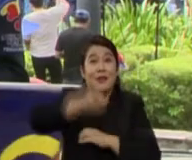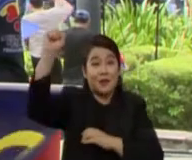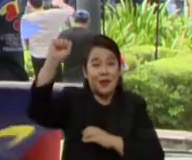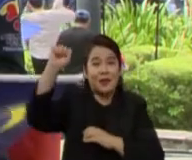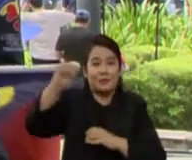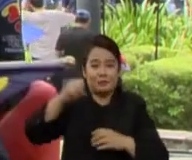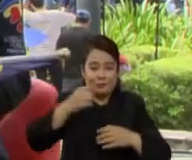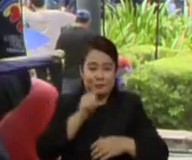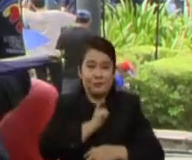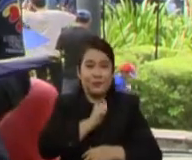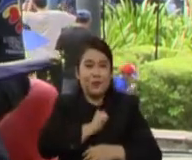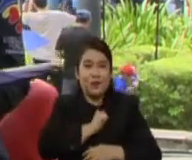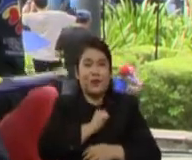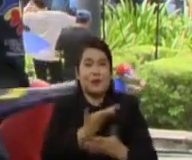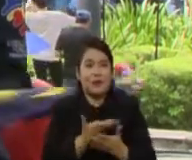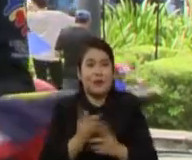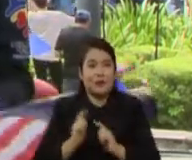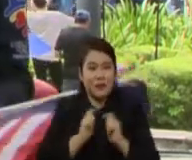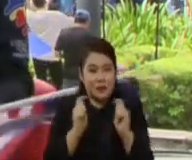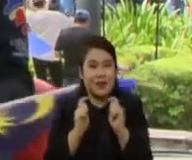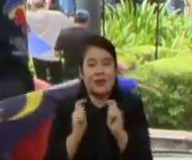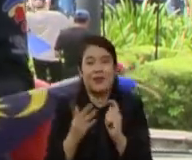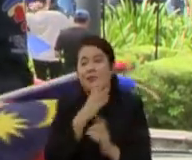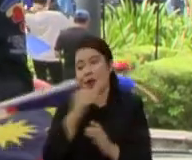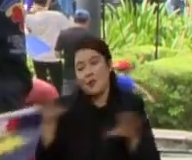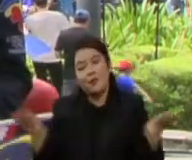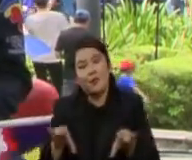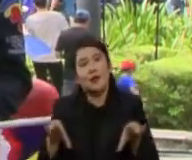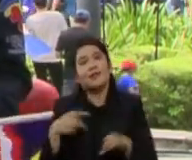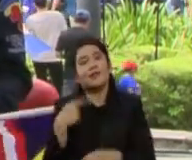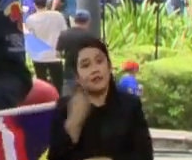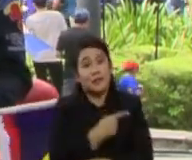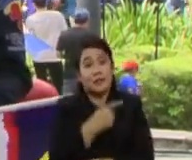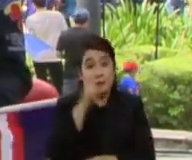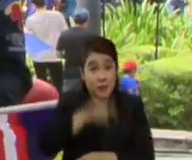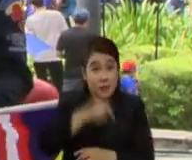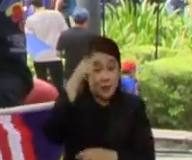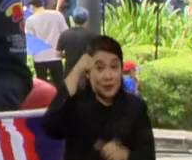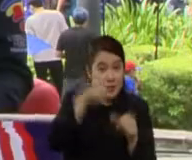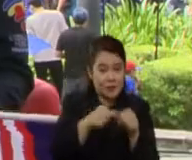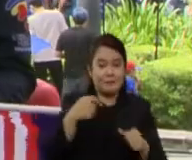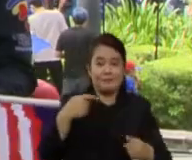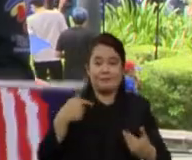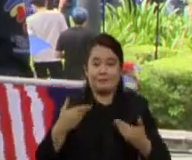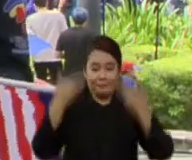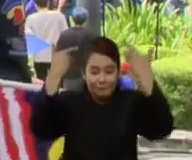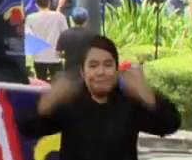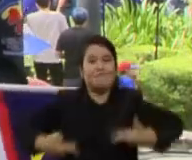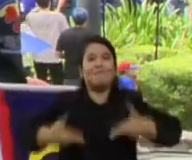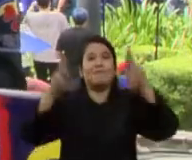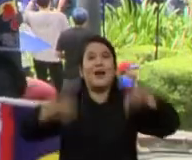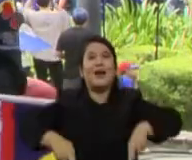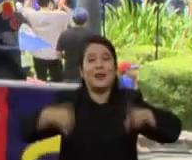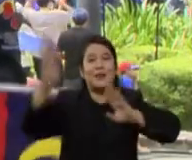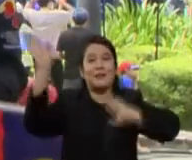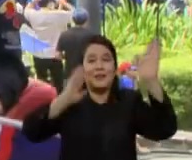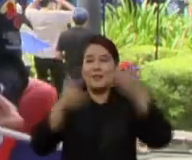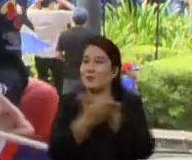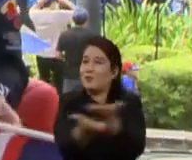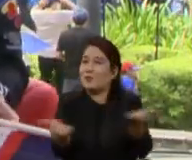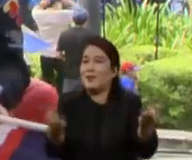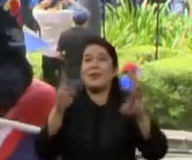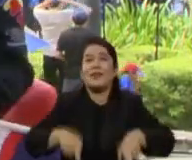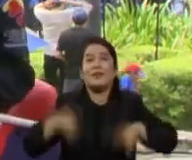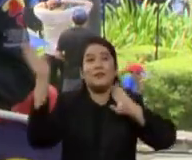dalam setiap inci tindakan dan juga perbuatan kita. Kita kena ingat, kita adalah rakyat Malaysia di bumi bertuah ini.